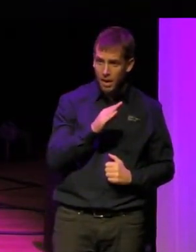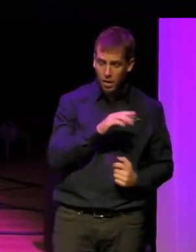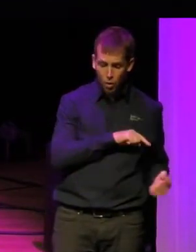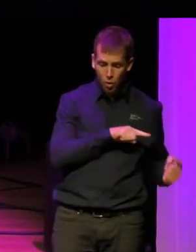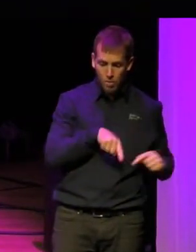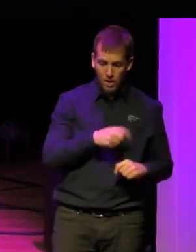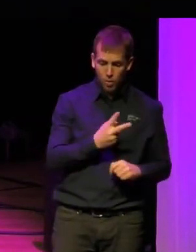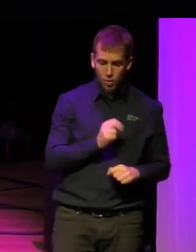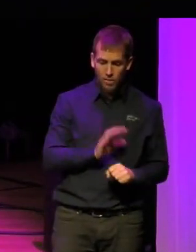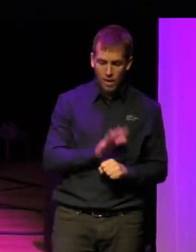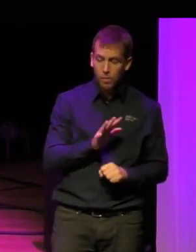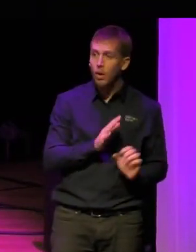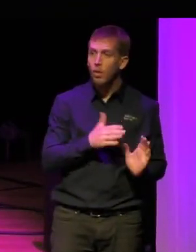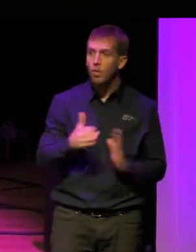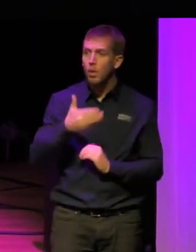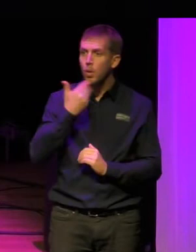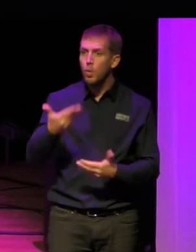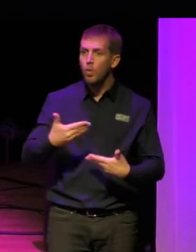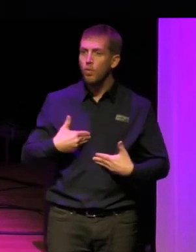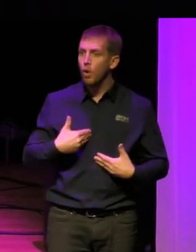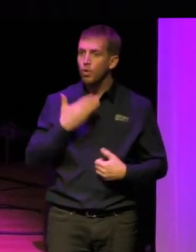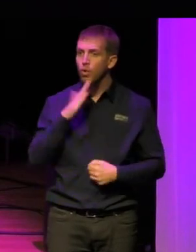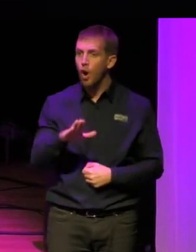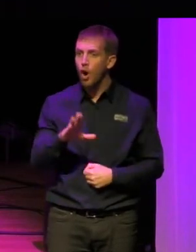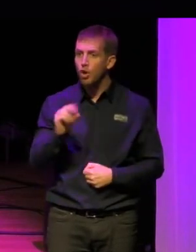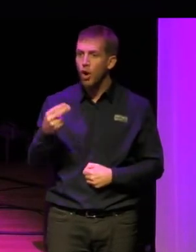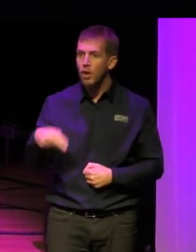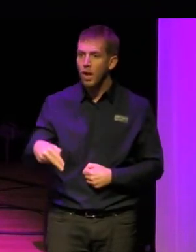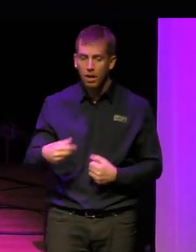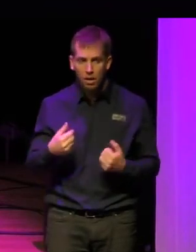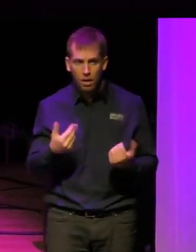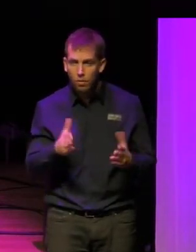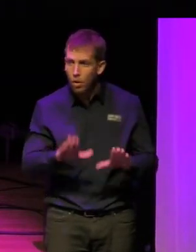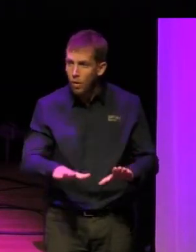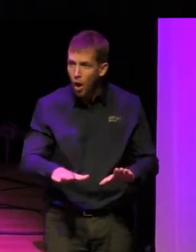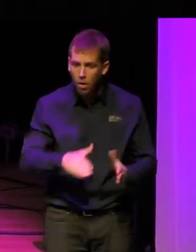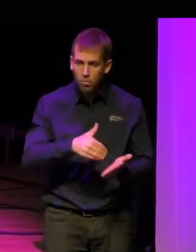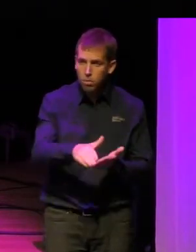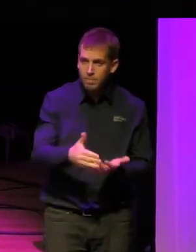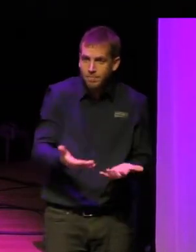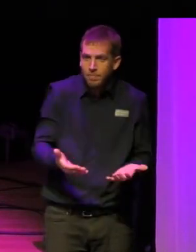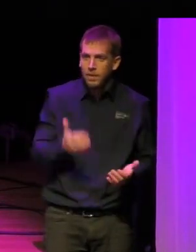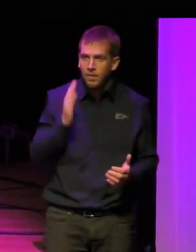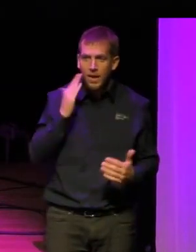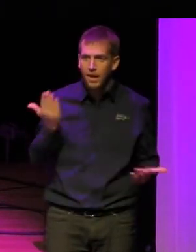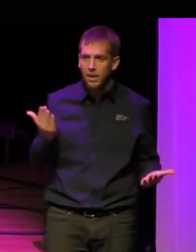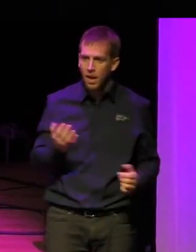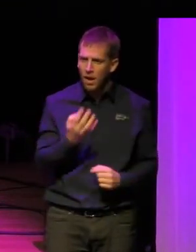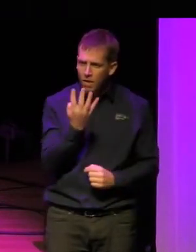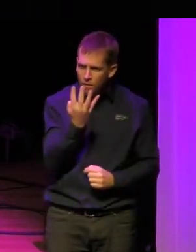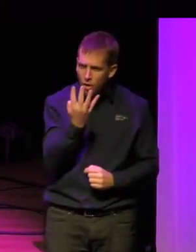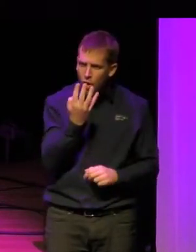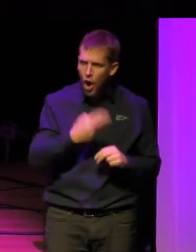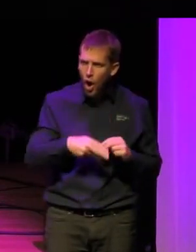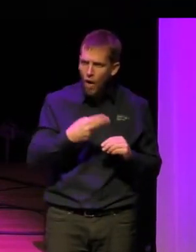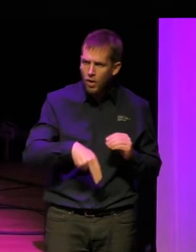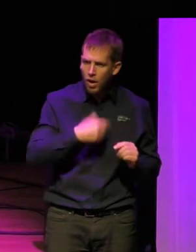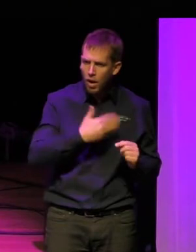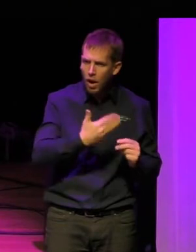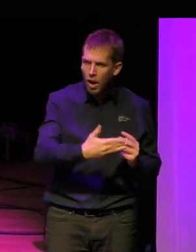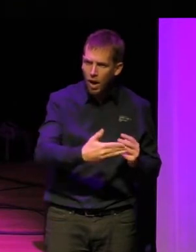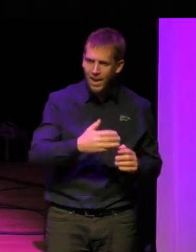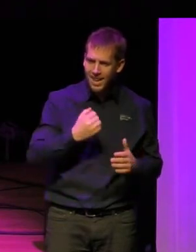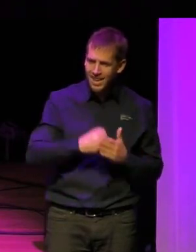inte fått sitt besked än. Han vet inte, ska han få stanna eller inte. Han har fått 4 av så han har kämpat så